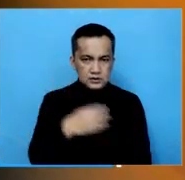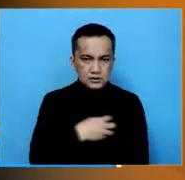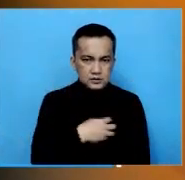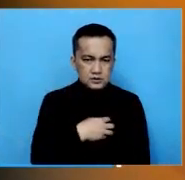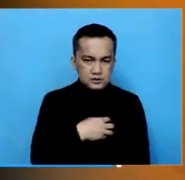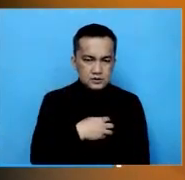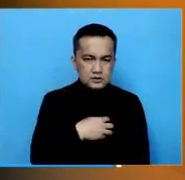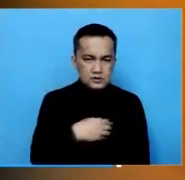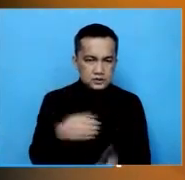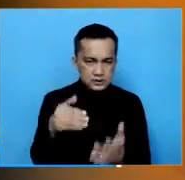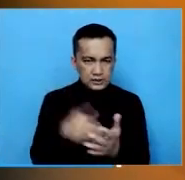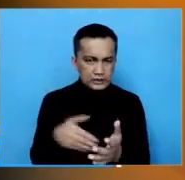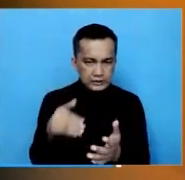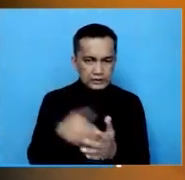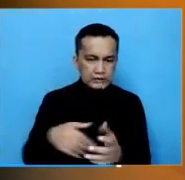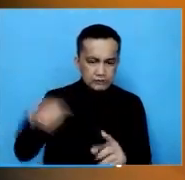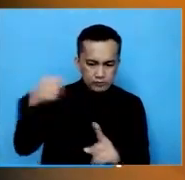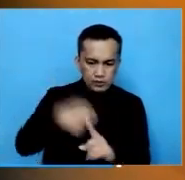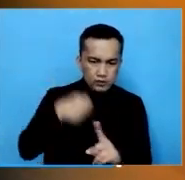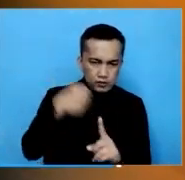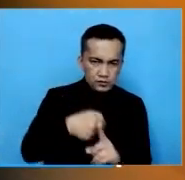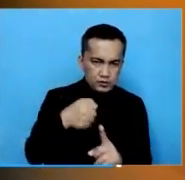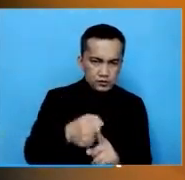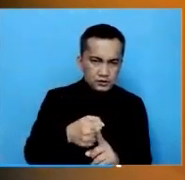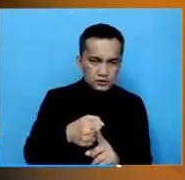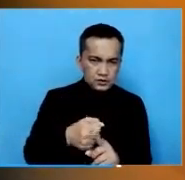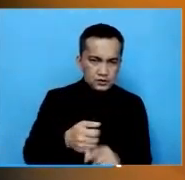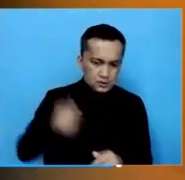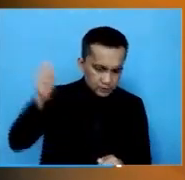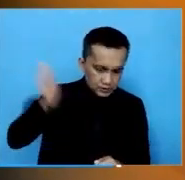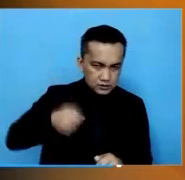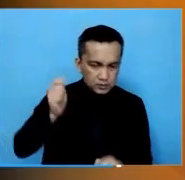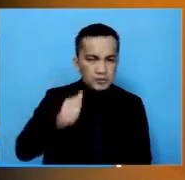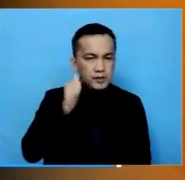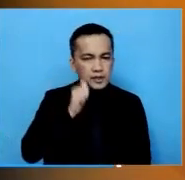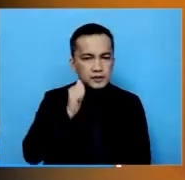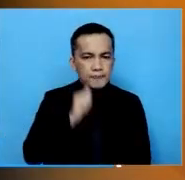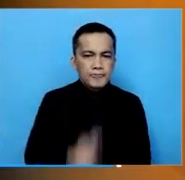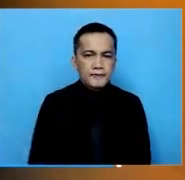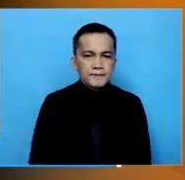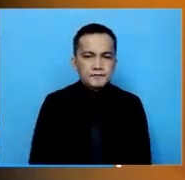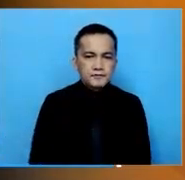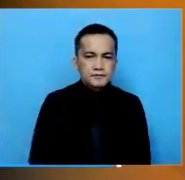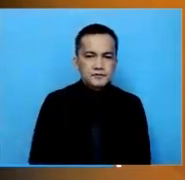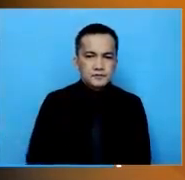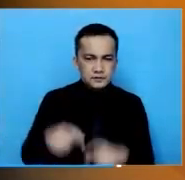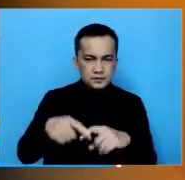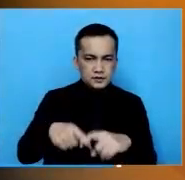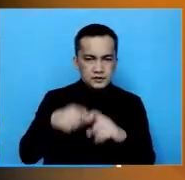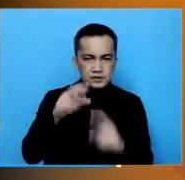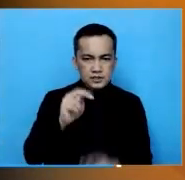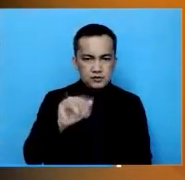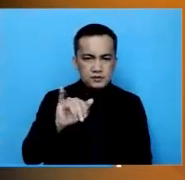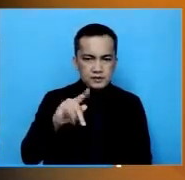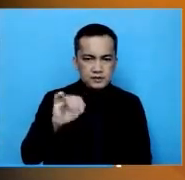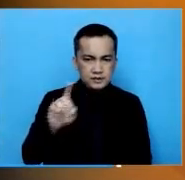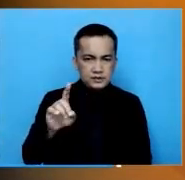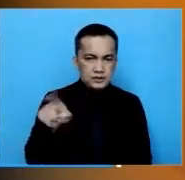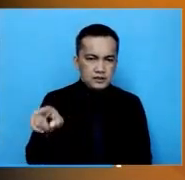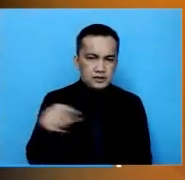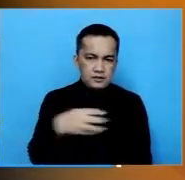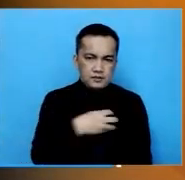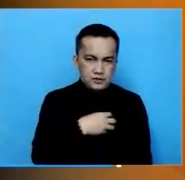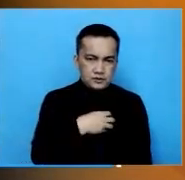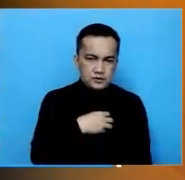at paulit-ulit na sinuntok at hinataw ang babae. Sinuspende na ng NYPD ang naturang pulis